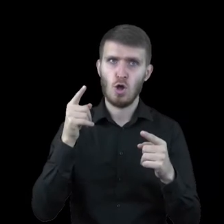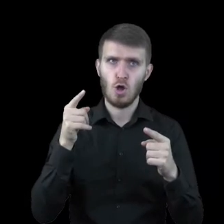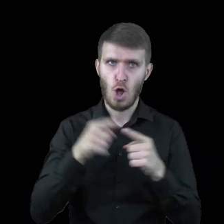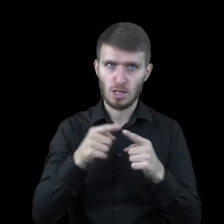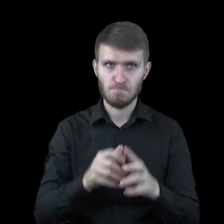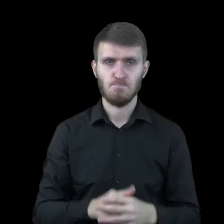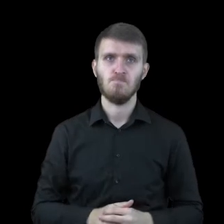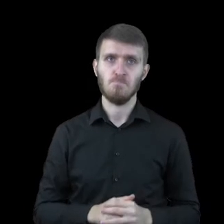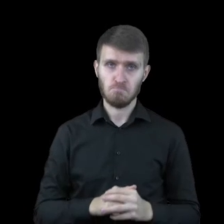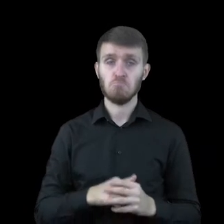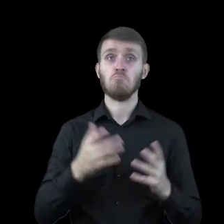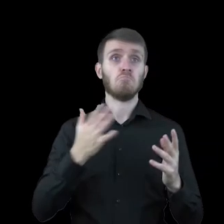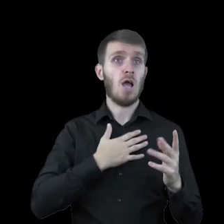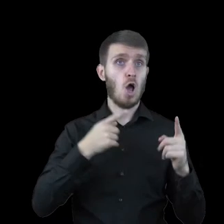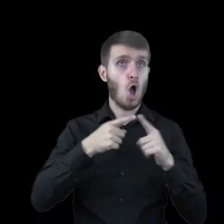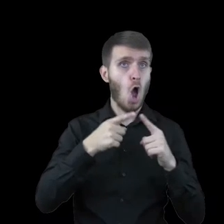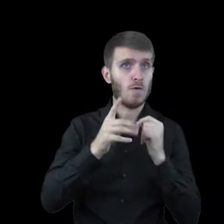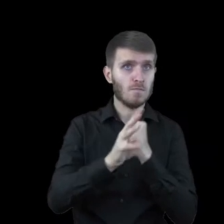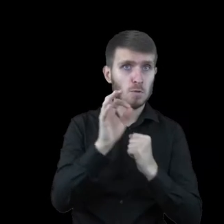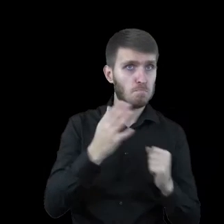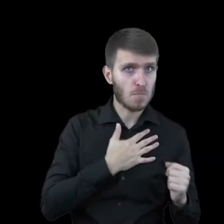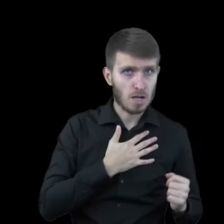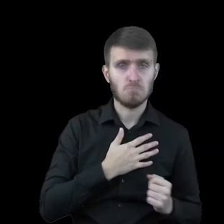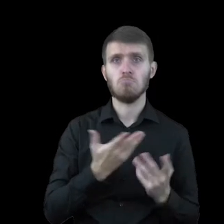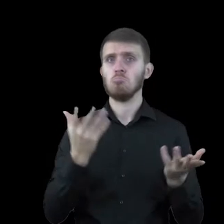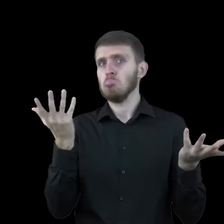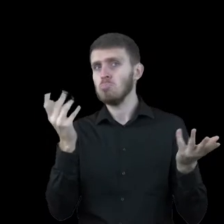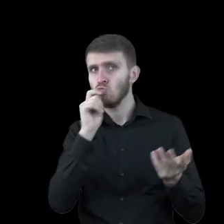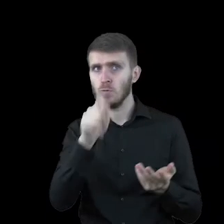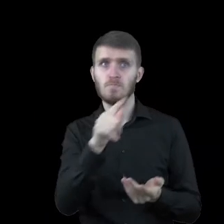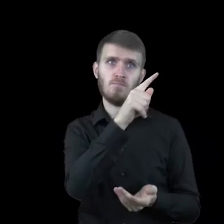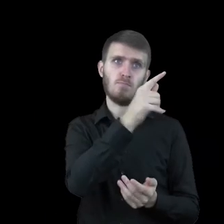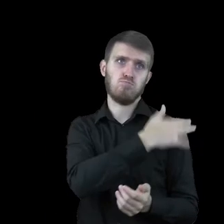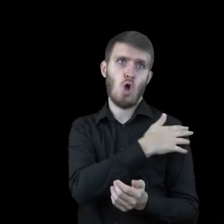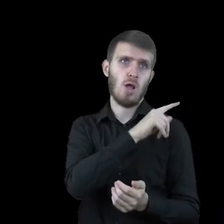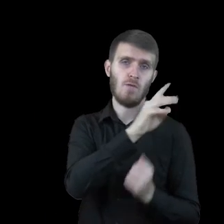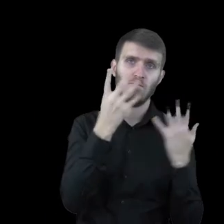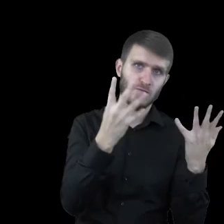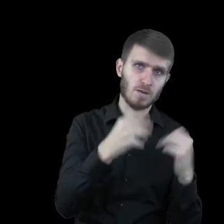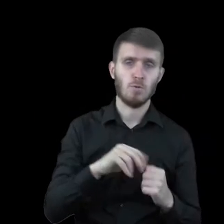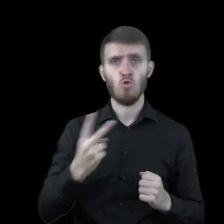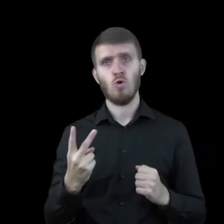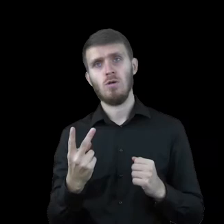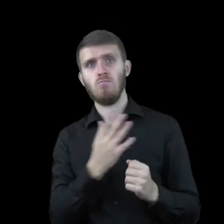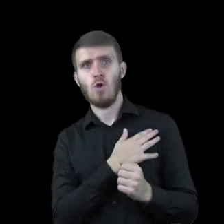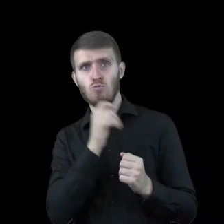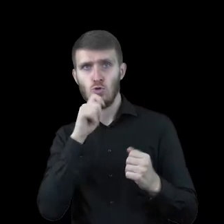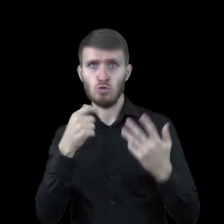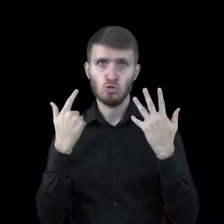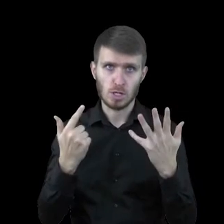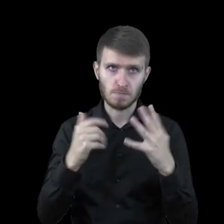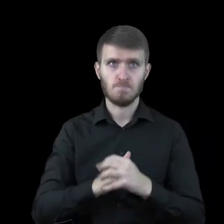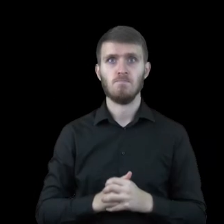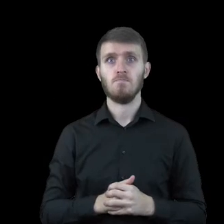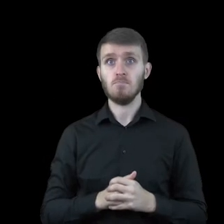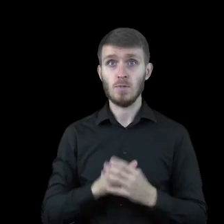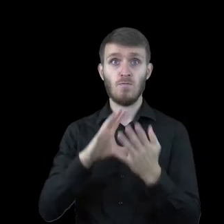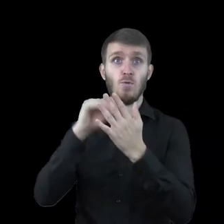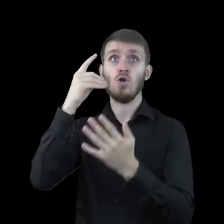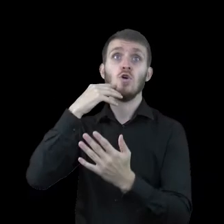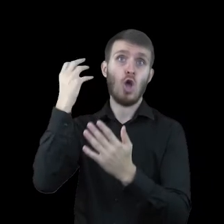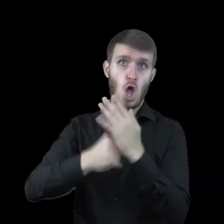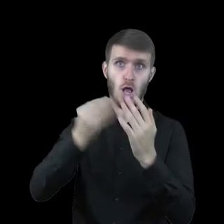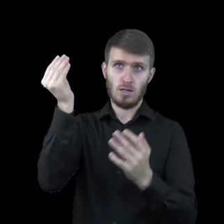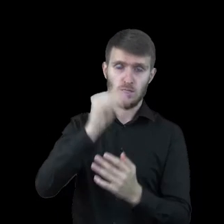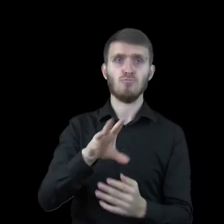trójkącie prostokątnym. To narysujemy sobie taki. I załóżmy, że ten bok ma długość 9, a ten ma długość 7.